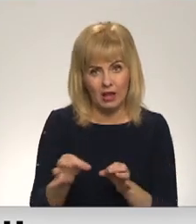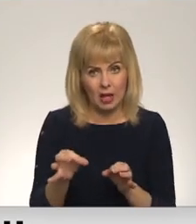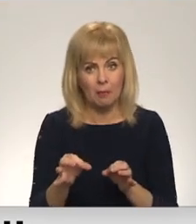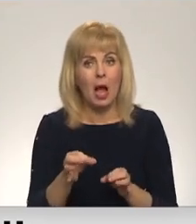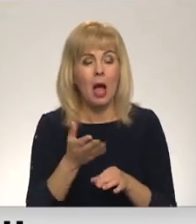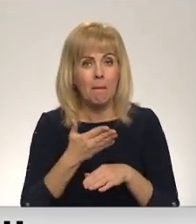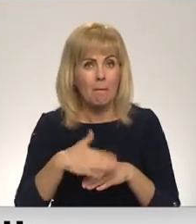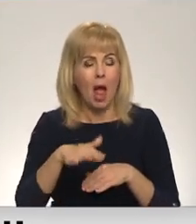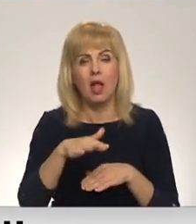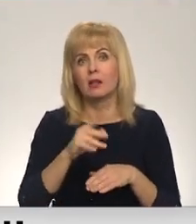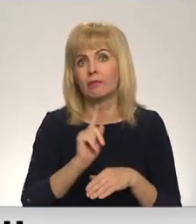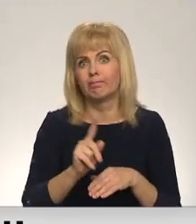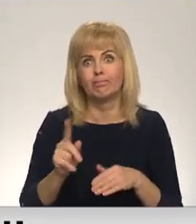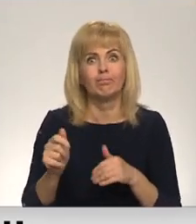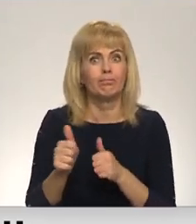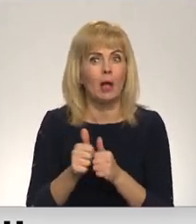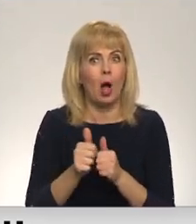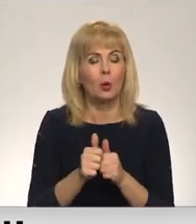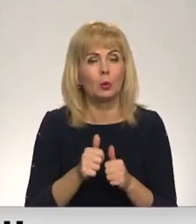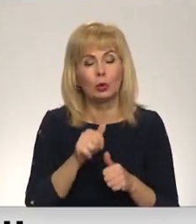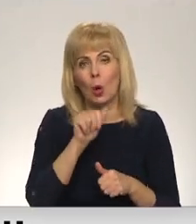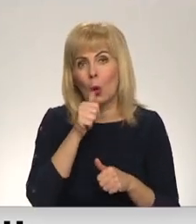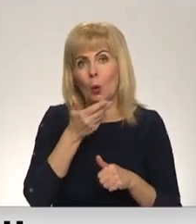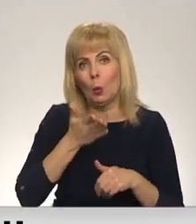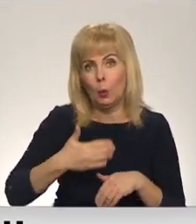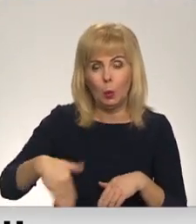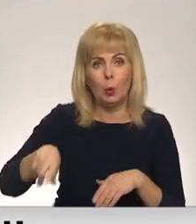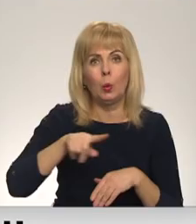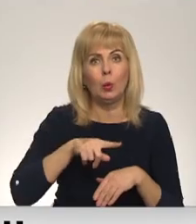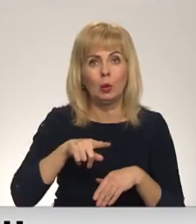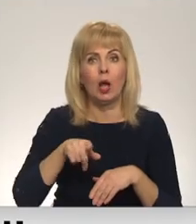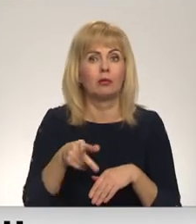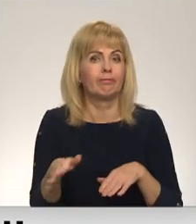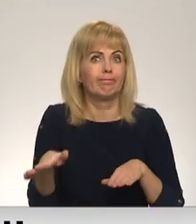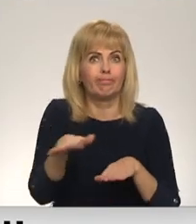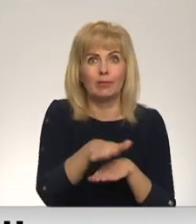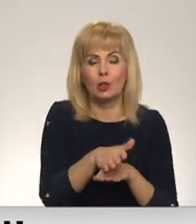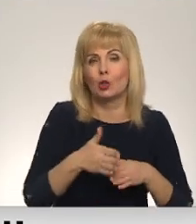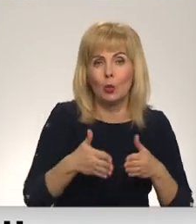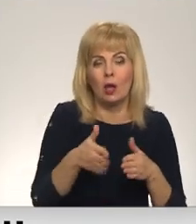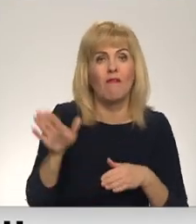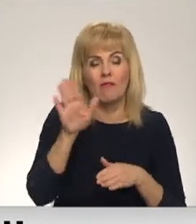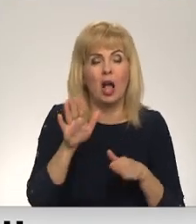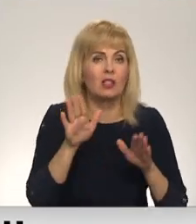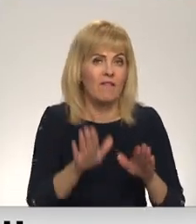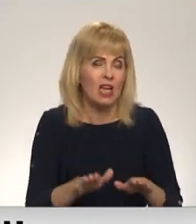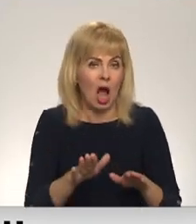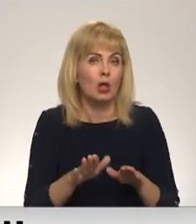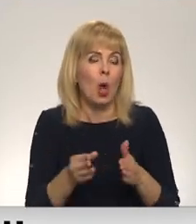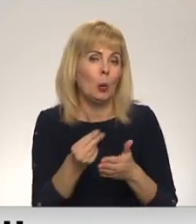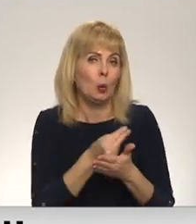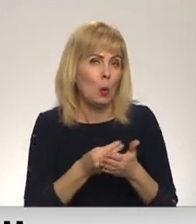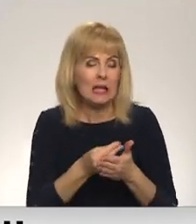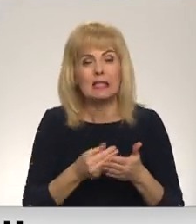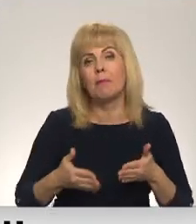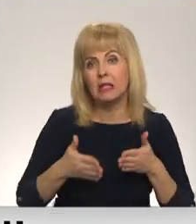Bedra pie bedras, bet blakus milzīgi ūdens dīķi, kas vietumas nosedz arī brauktu. Tāds ir valsts vietais nozīmes ceļš Tvītiņa Vadaksta.